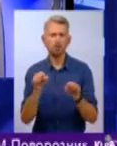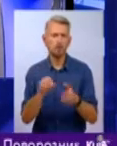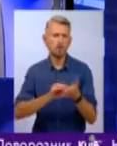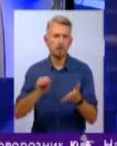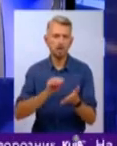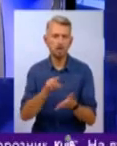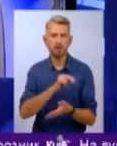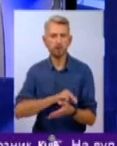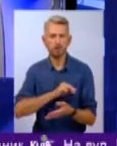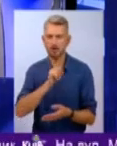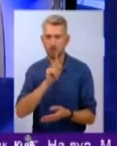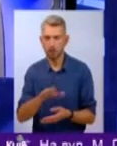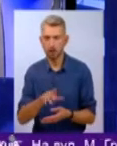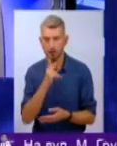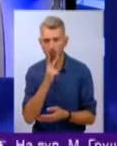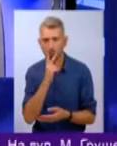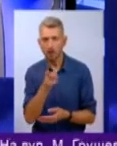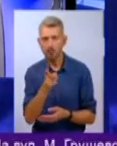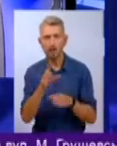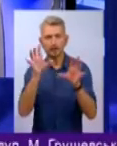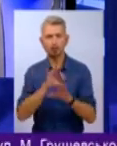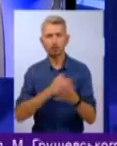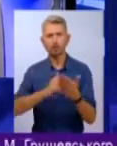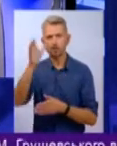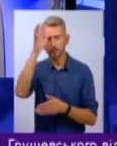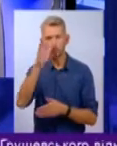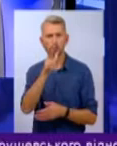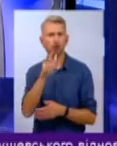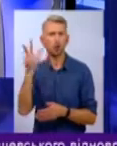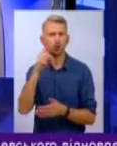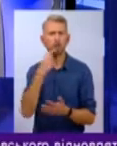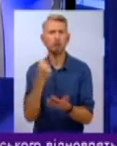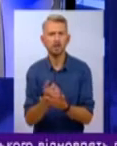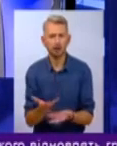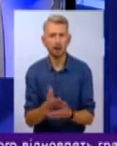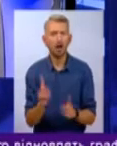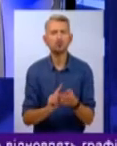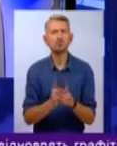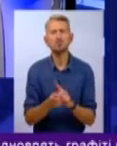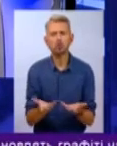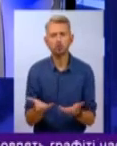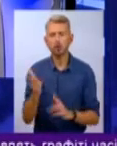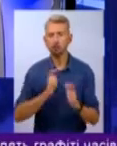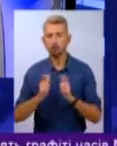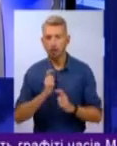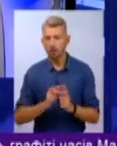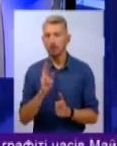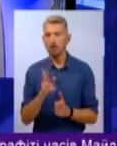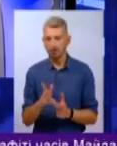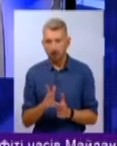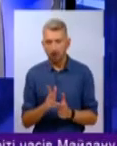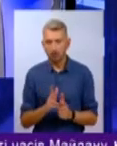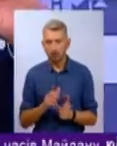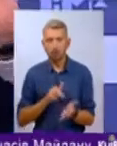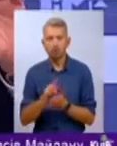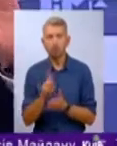він працювати не буде. Побачите, закон про вищу освіту 3 роки тому прийняли. Скажіть, а що змінилось? Студент, якщо взагалі для того,